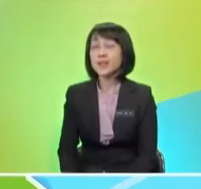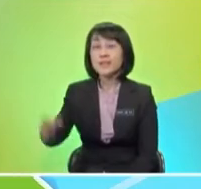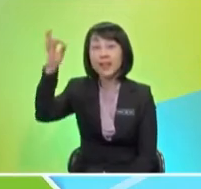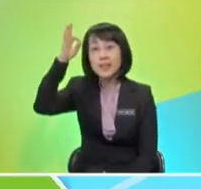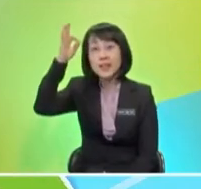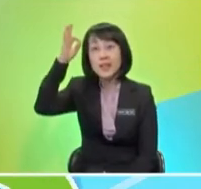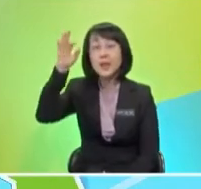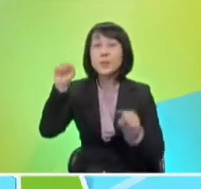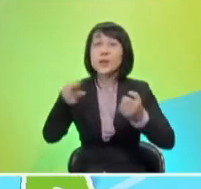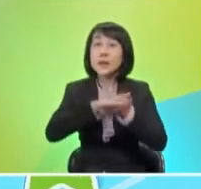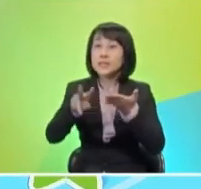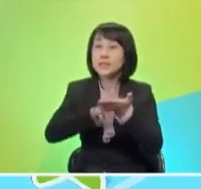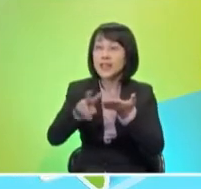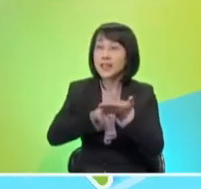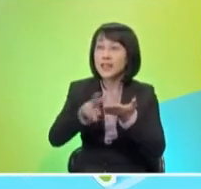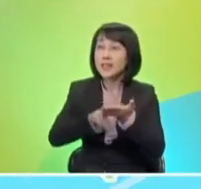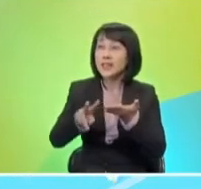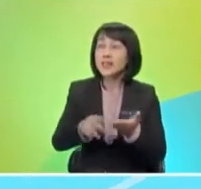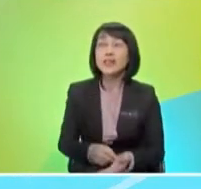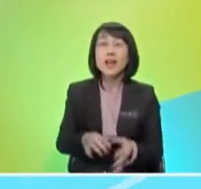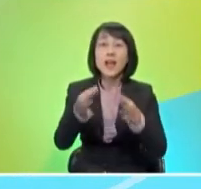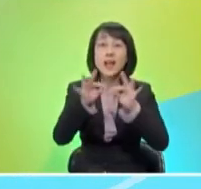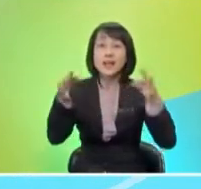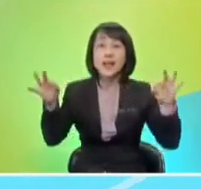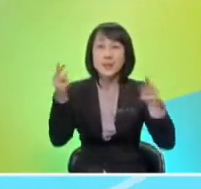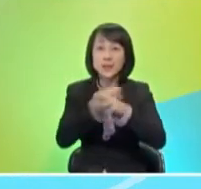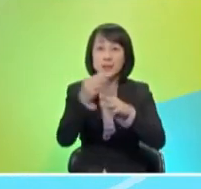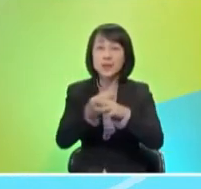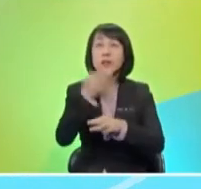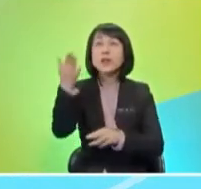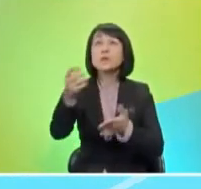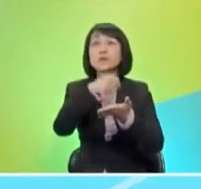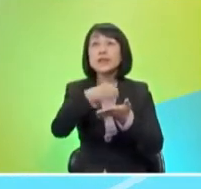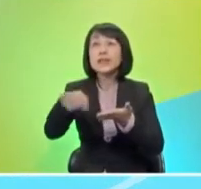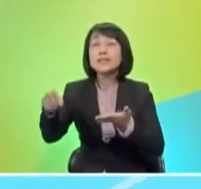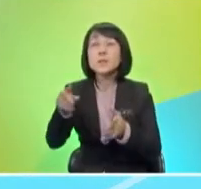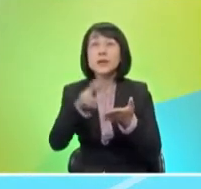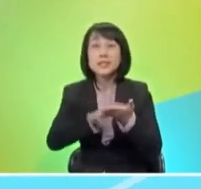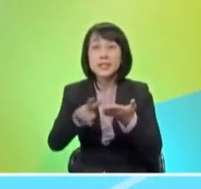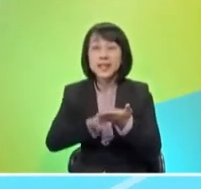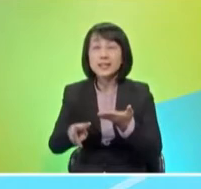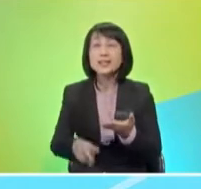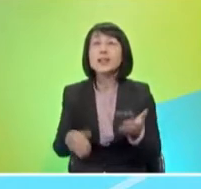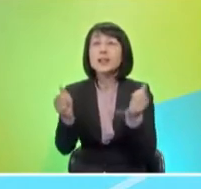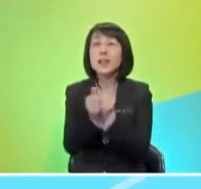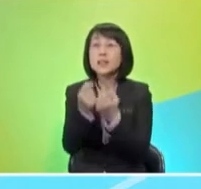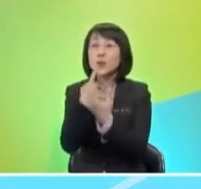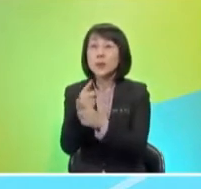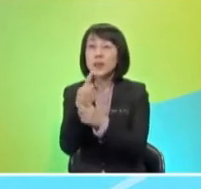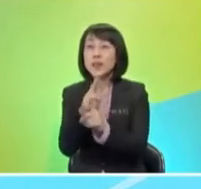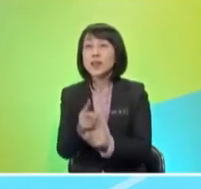tak bacakan yang kamu tulis pada papan tuh beserta jawaban